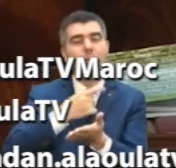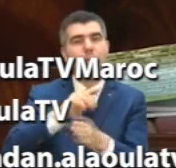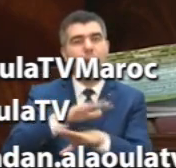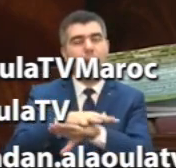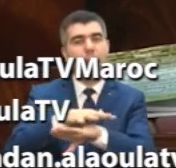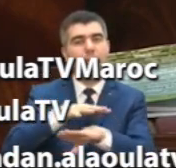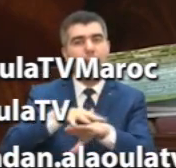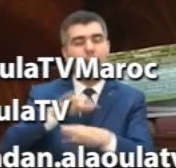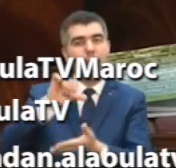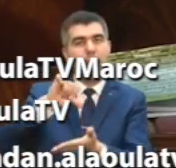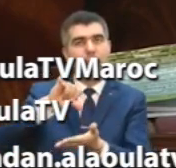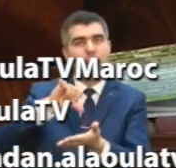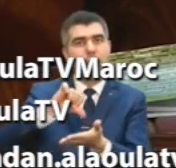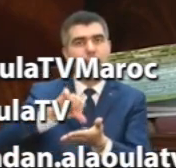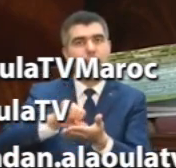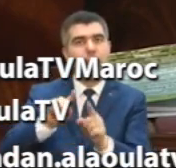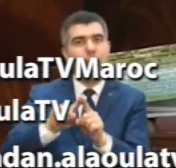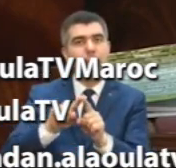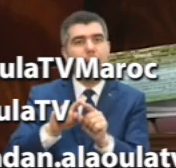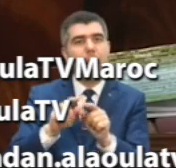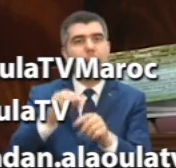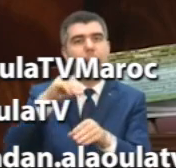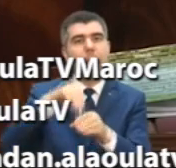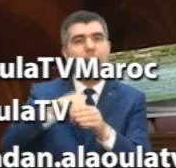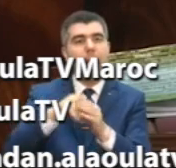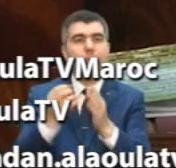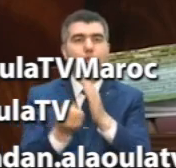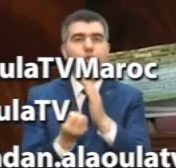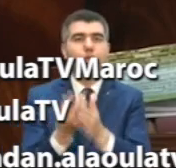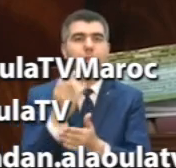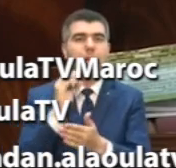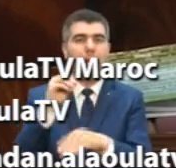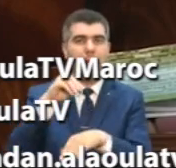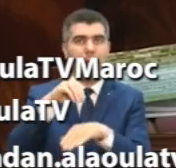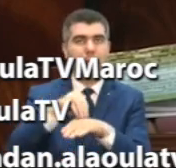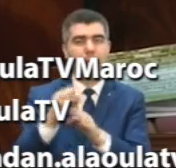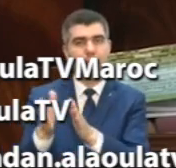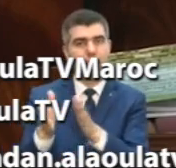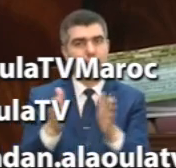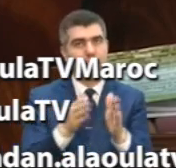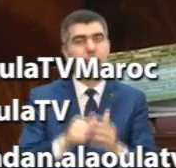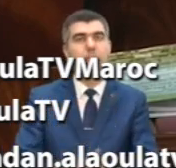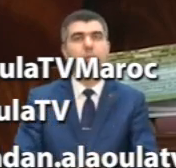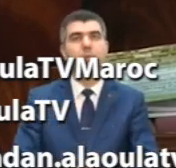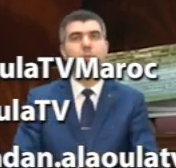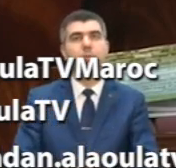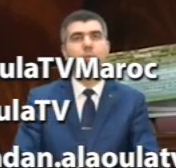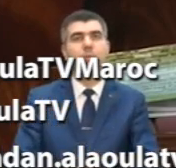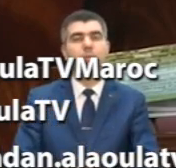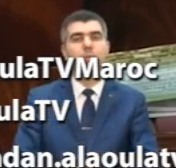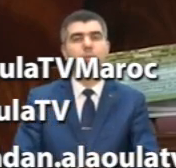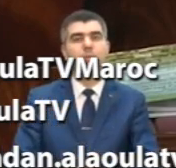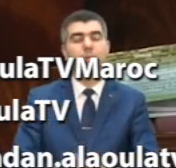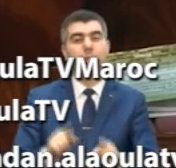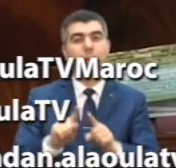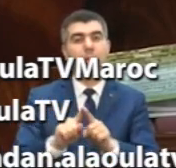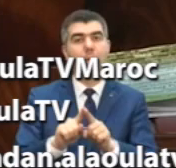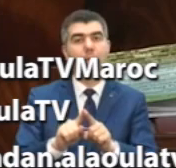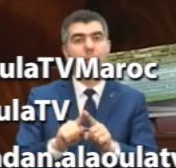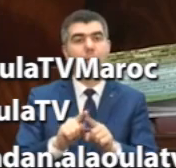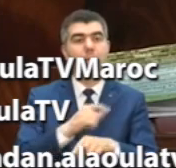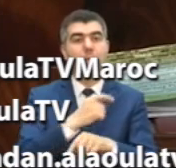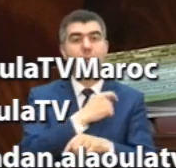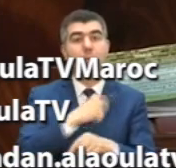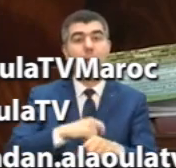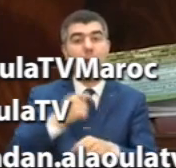الفنادق، وتأمر بتنظيم انتخابات جزئية في هذه الدائرة. ومن السيد الوكيل العام للملك